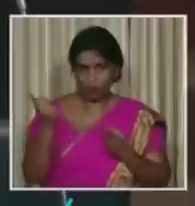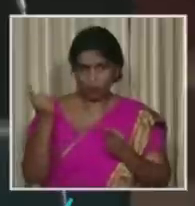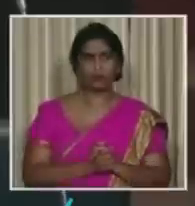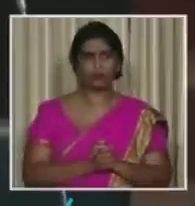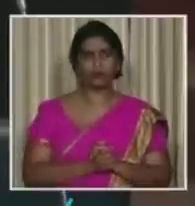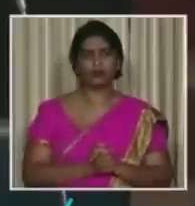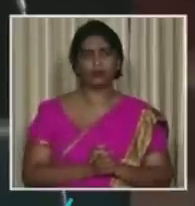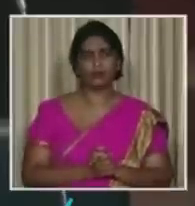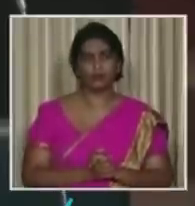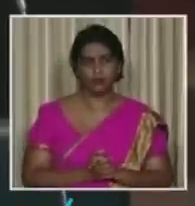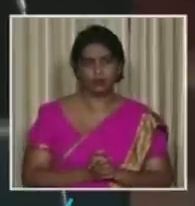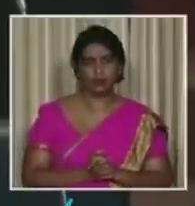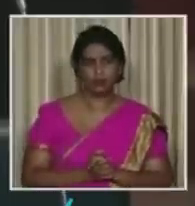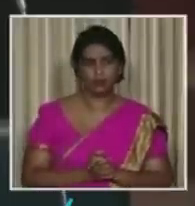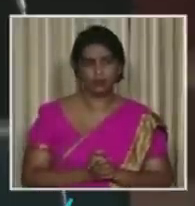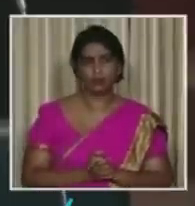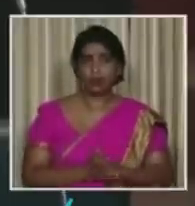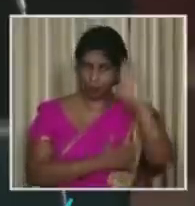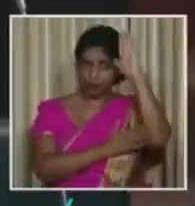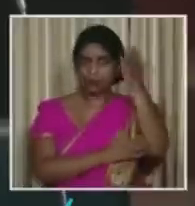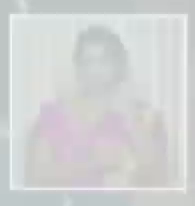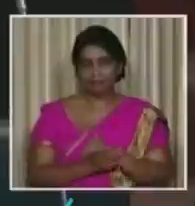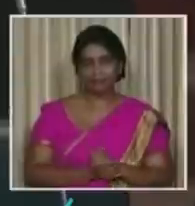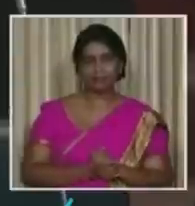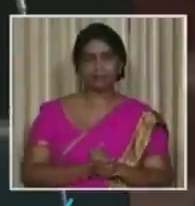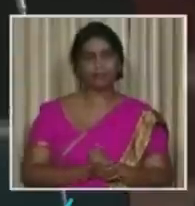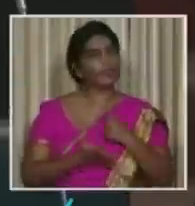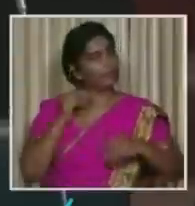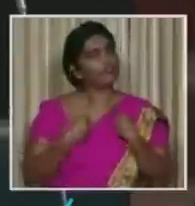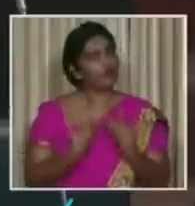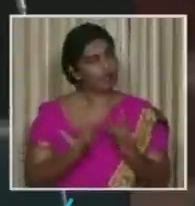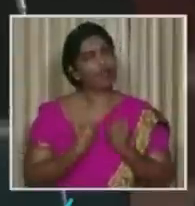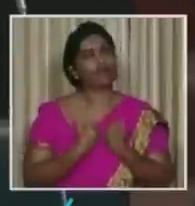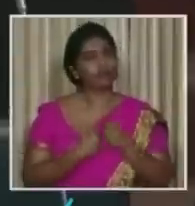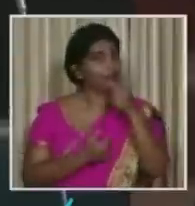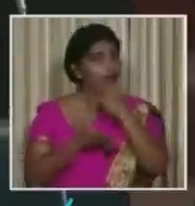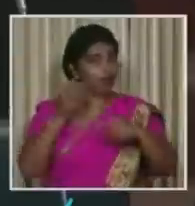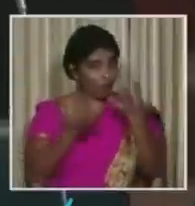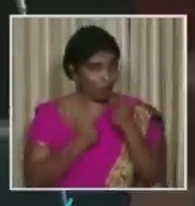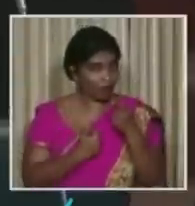මැතිවරණයක් ඕනේ අපිට. ආ. උසන්න. අපිට මැතිවරණයක් ඕන. ඕගලන්ට